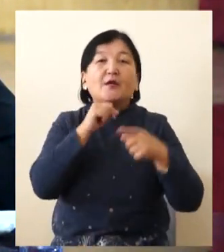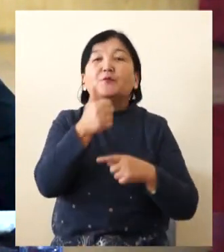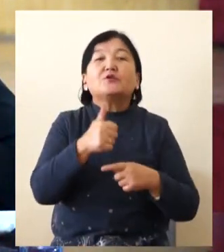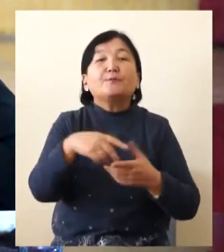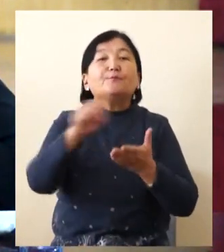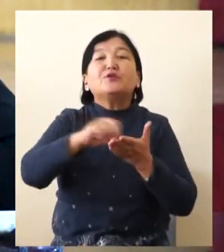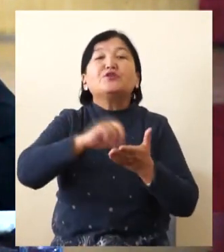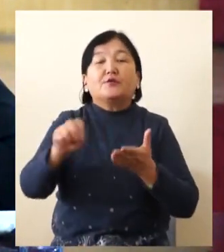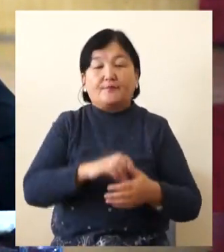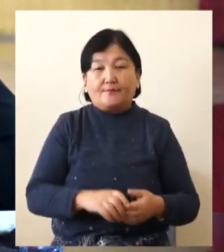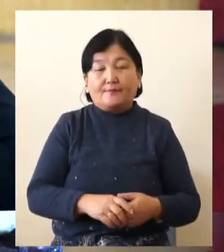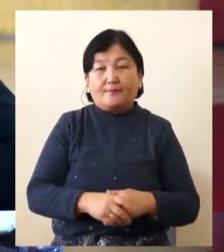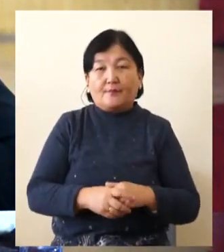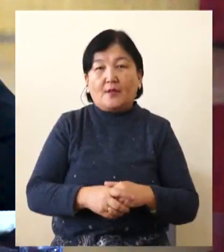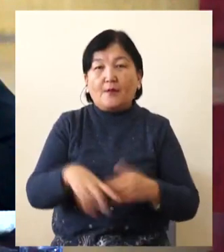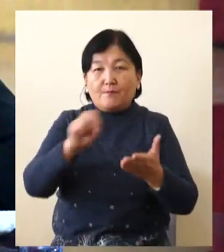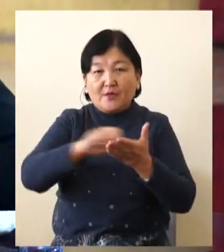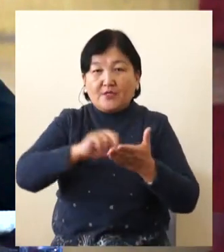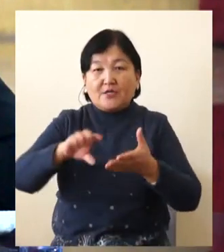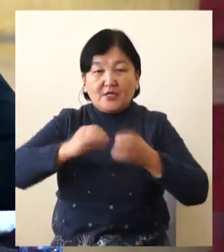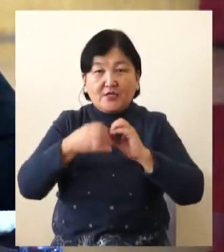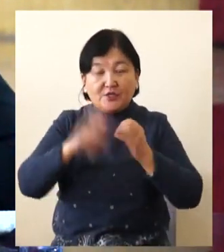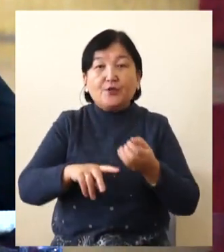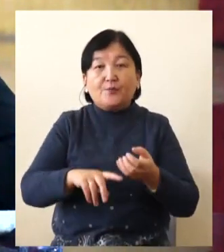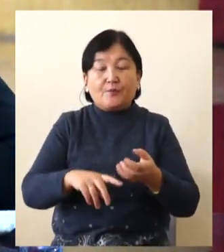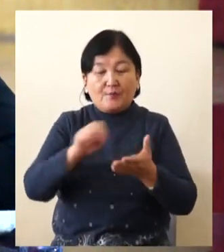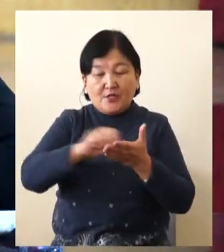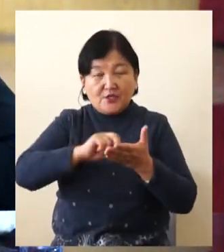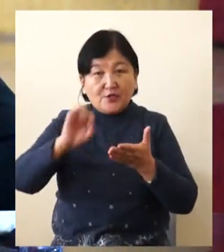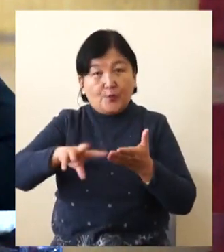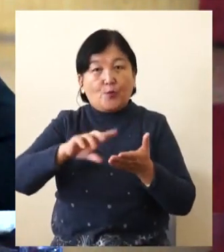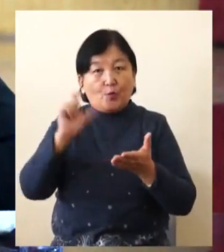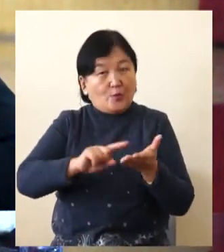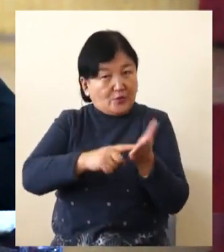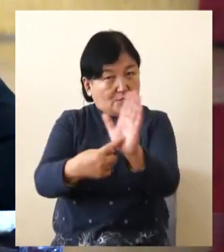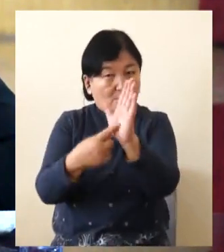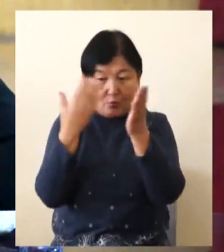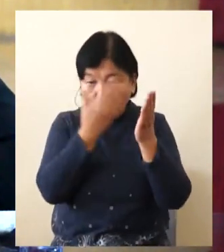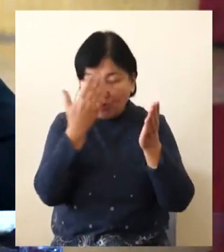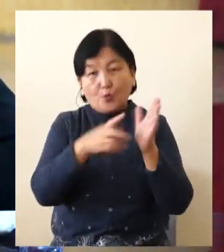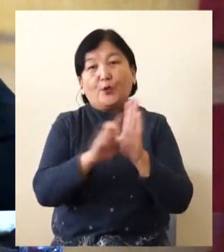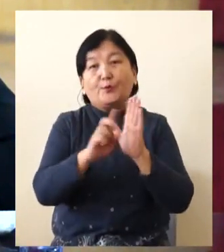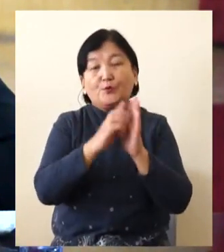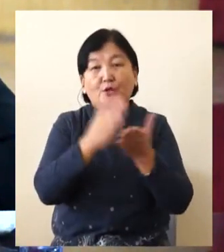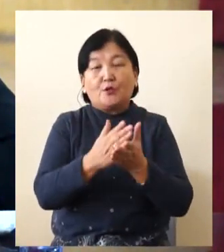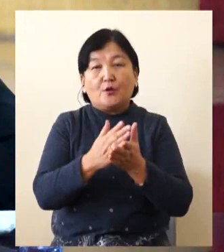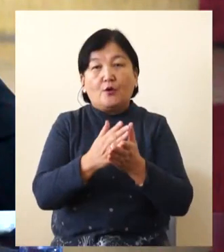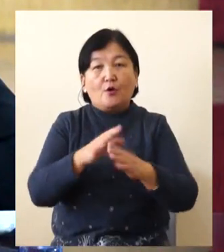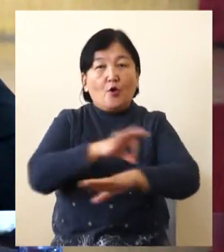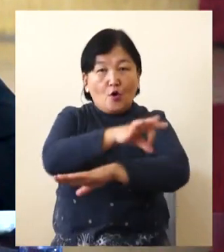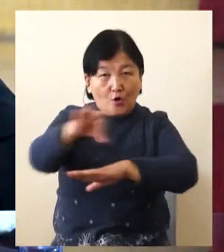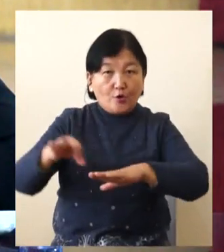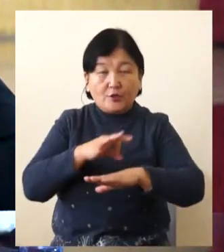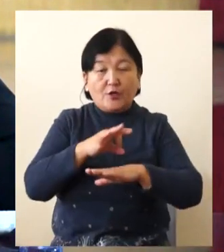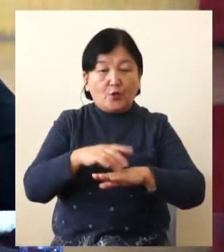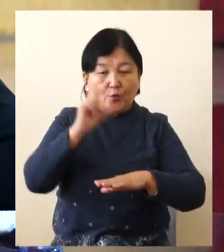Ярих биш. Бичих. Бичгээр үлдсэн юм. Бич үлдсэн юм хүмүүс хүрч. Орон даяараа энийг